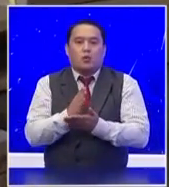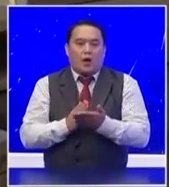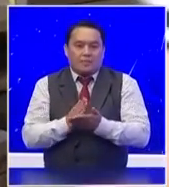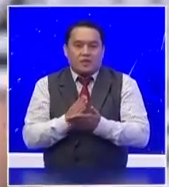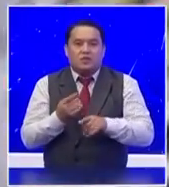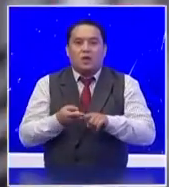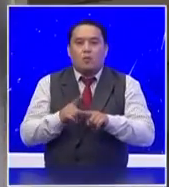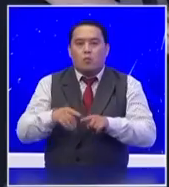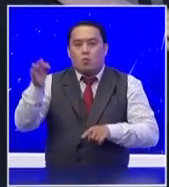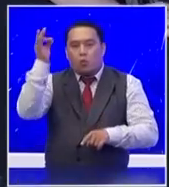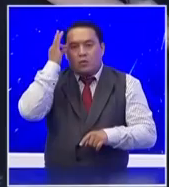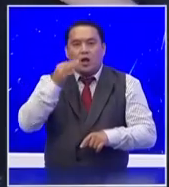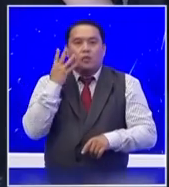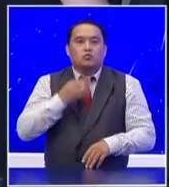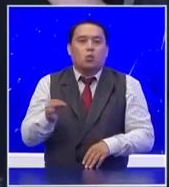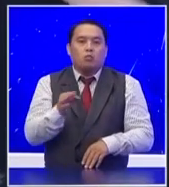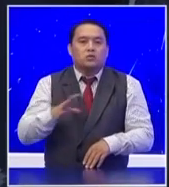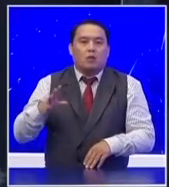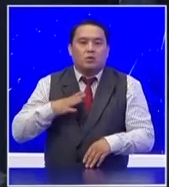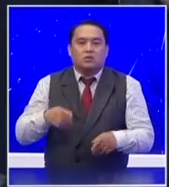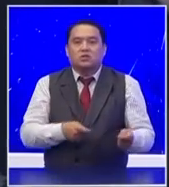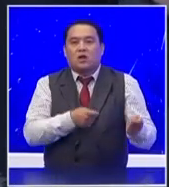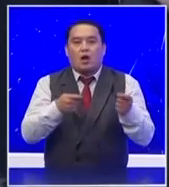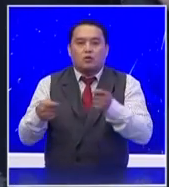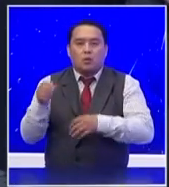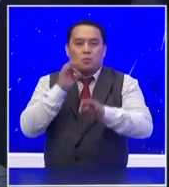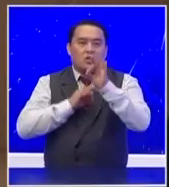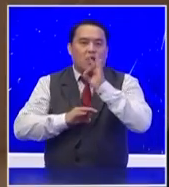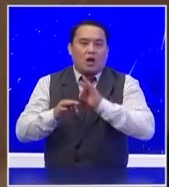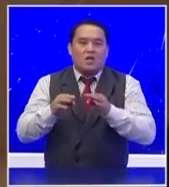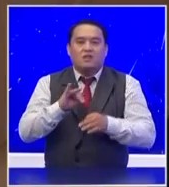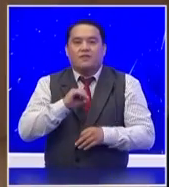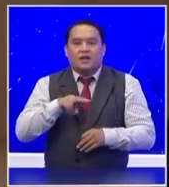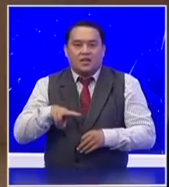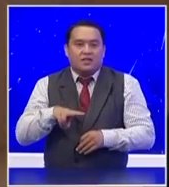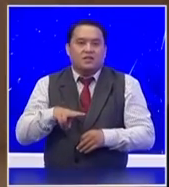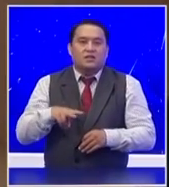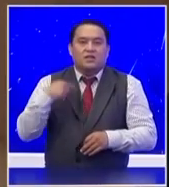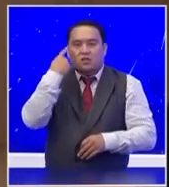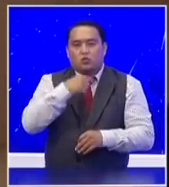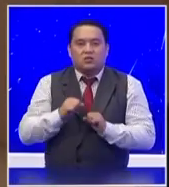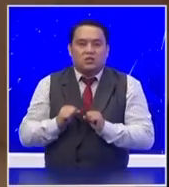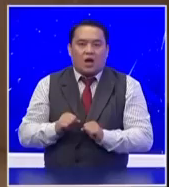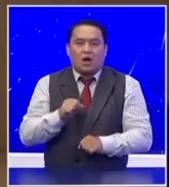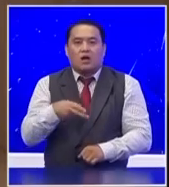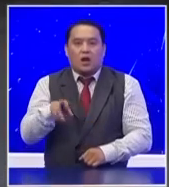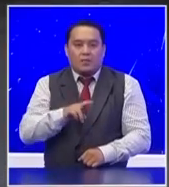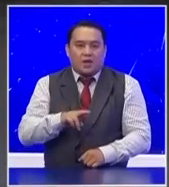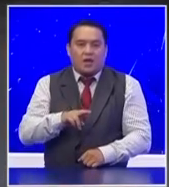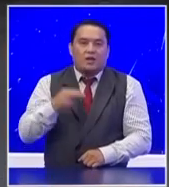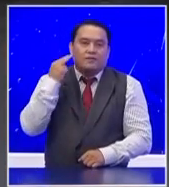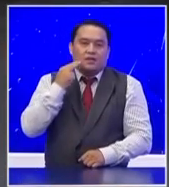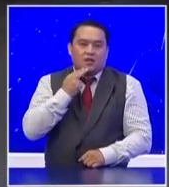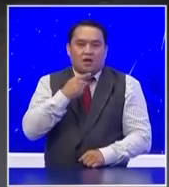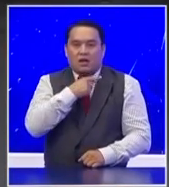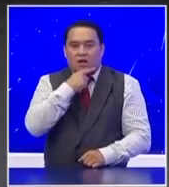служба. Напомним, ранее в Алматинскую область были доставлены медикаменты, аппараты ИВЛ и средства индивидуальной защиты из Арабских